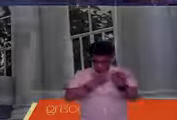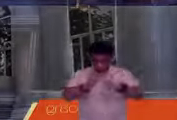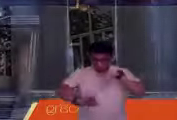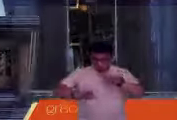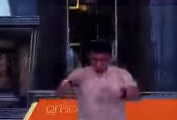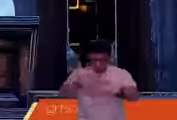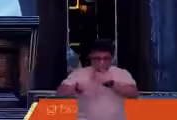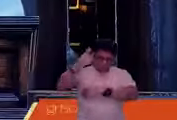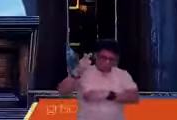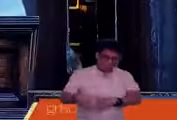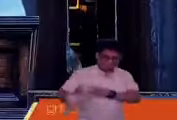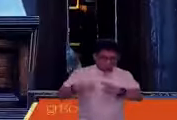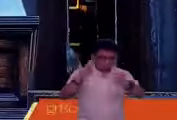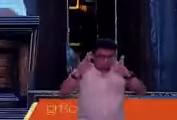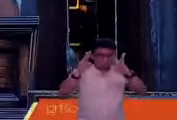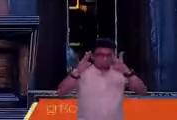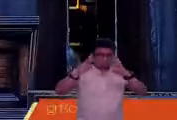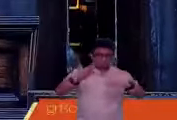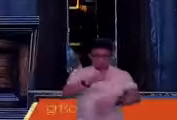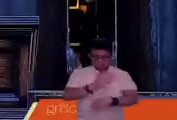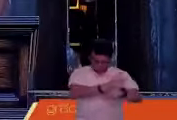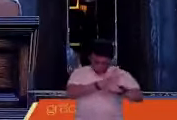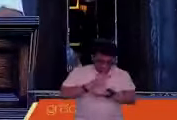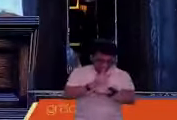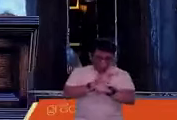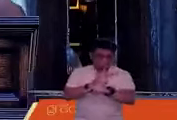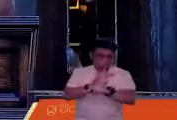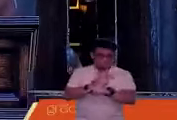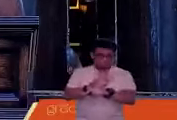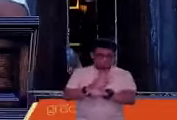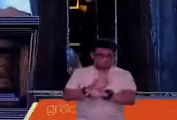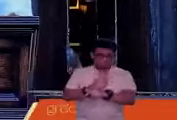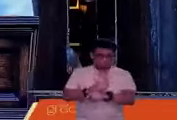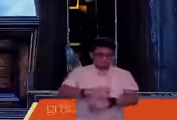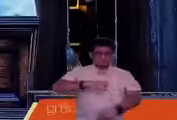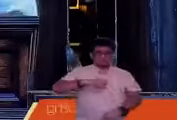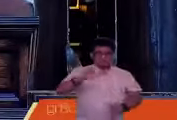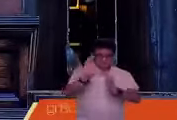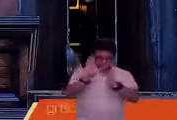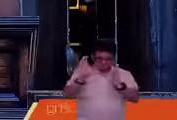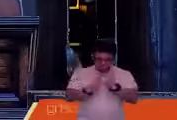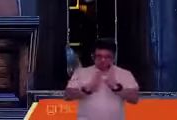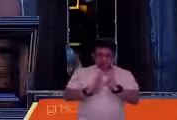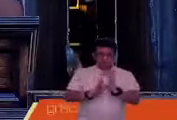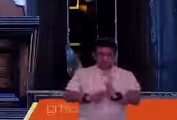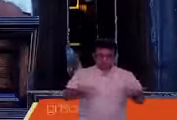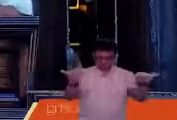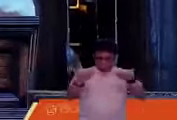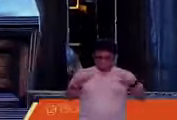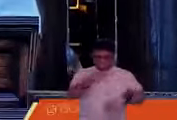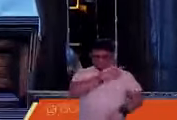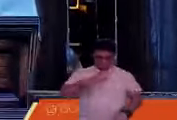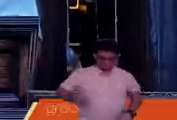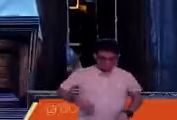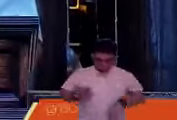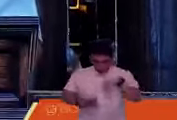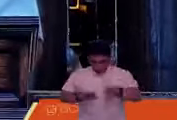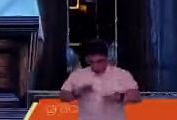ways, huh? To keep my statutes and my commandments, as thy father David did